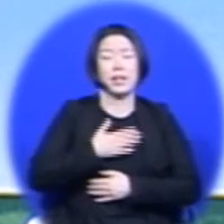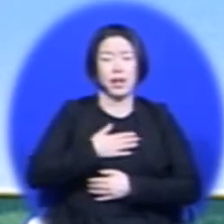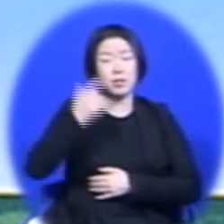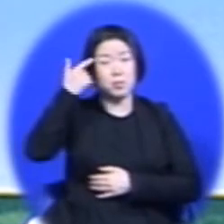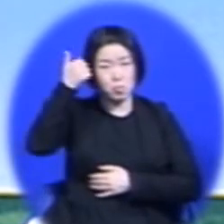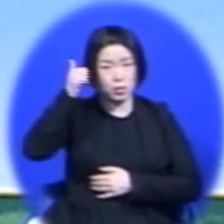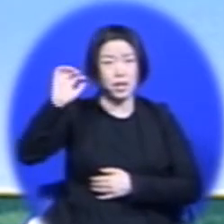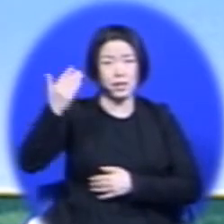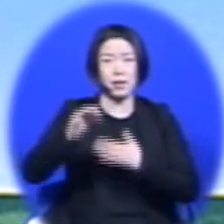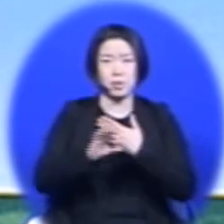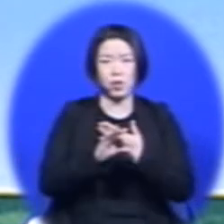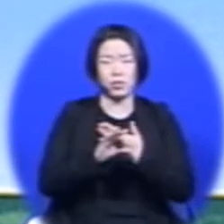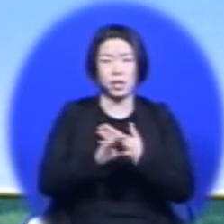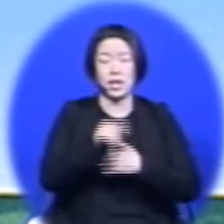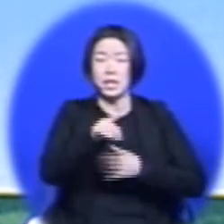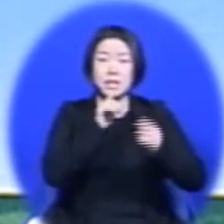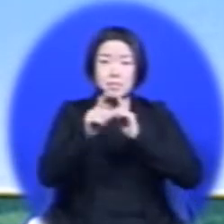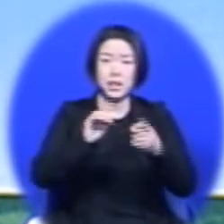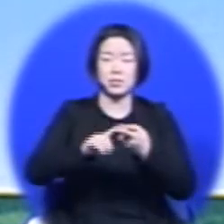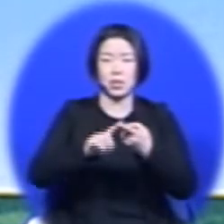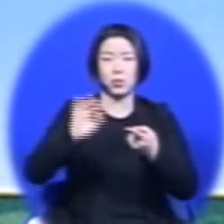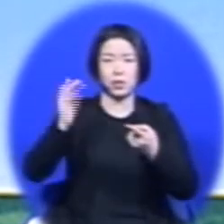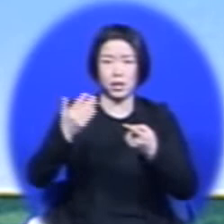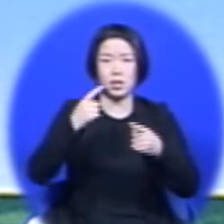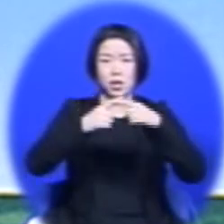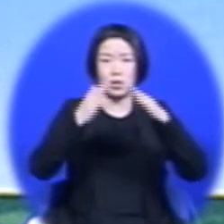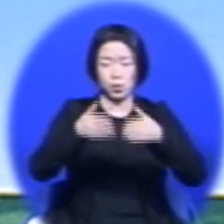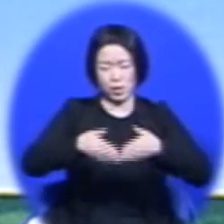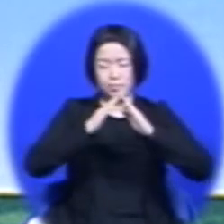되어서 이 말씀대로 되는 교회를 세울 거야.